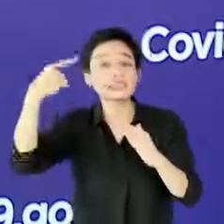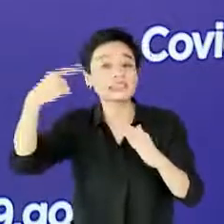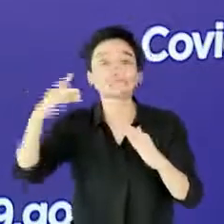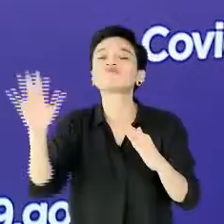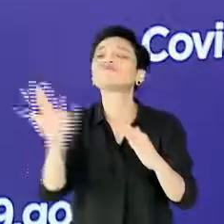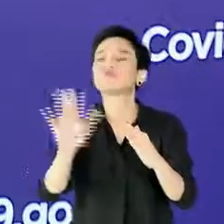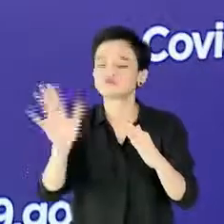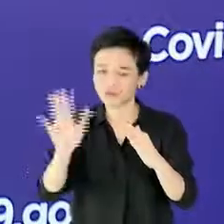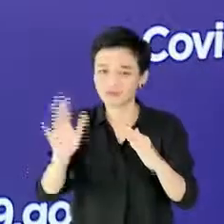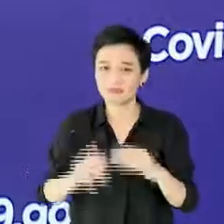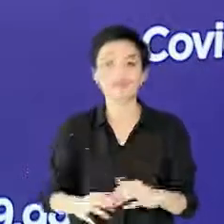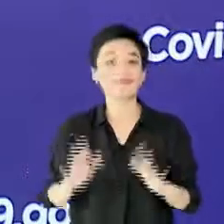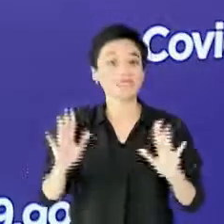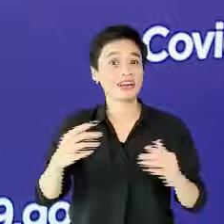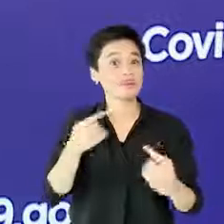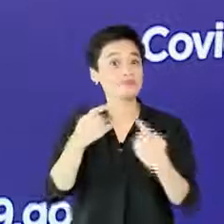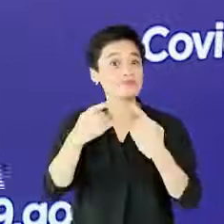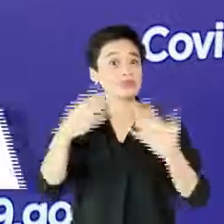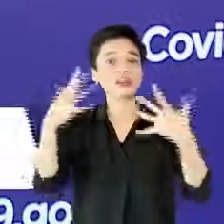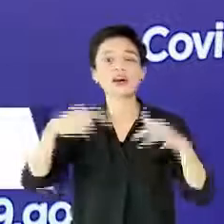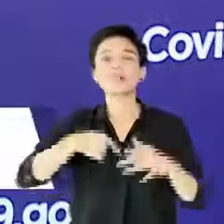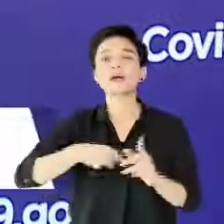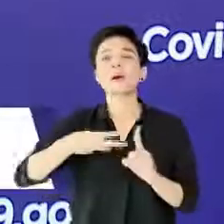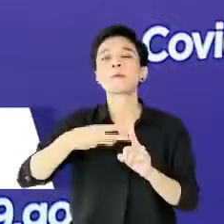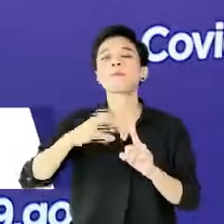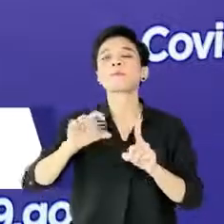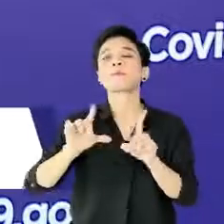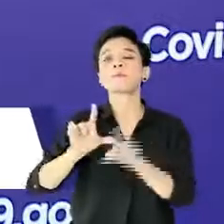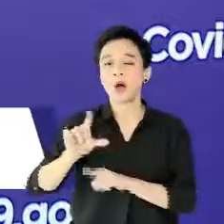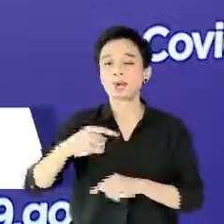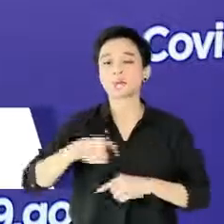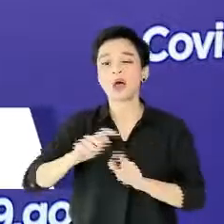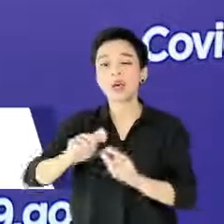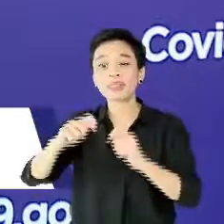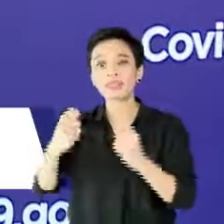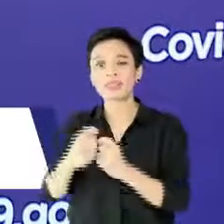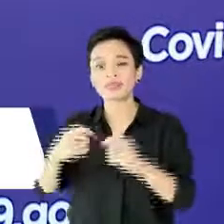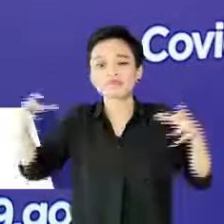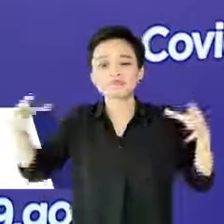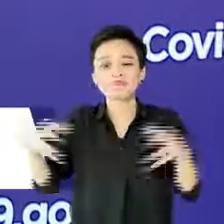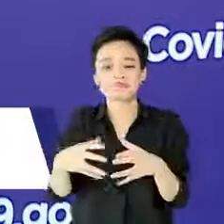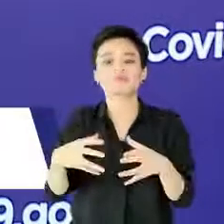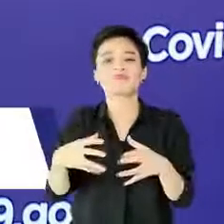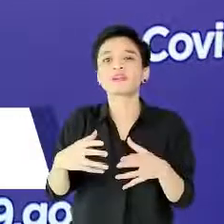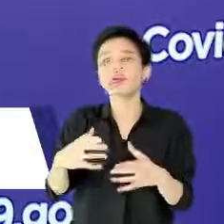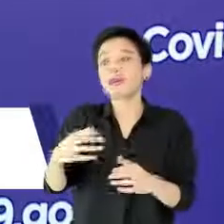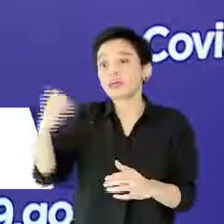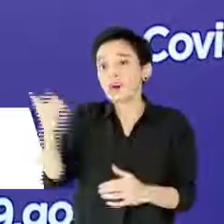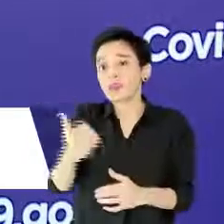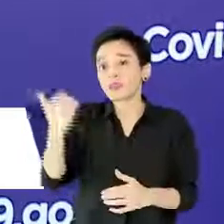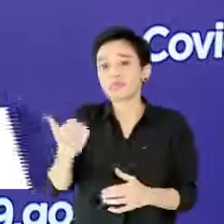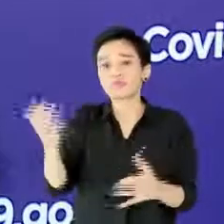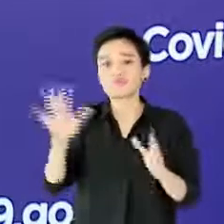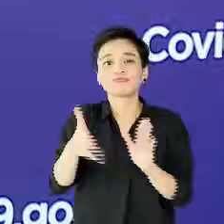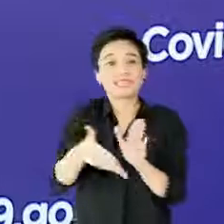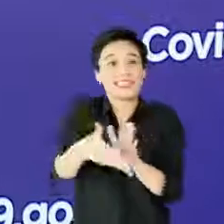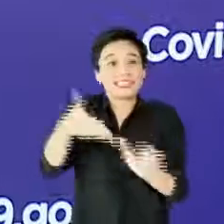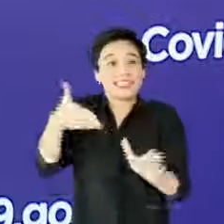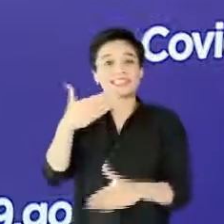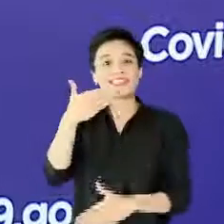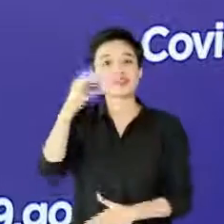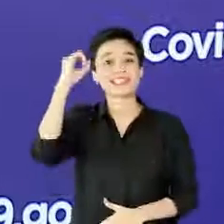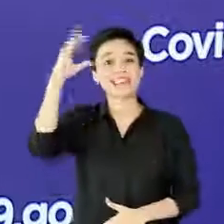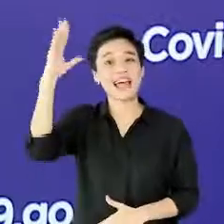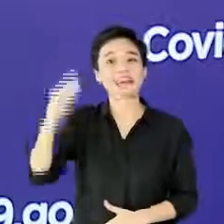kita akhiri Tokyo siang hari ini saya Boy bakamaro Ginting bersama tim yang bertugas dan juga para narasumber pamit undur diri Selamat siang